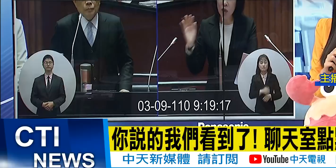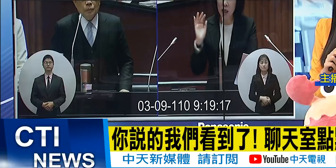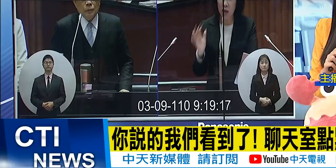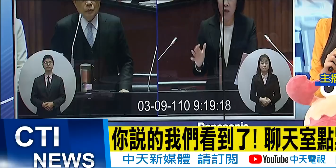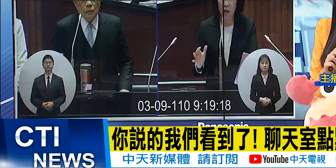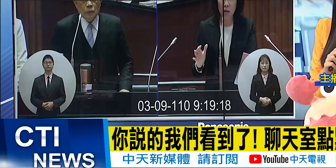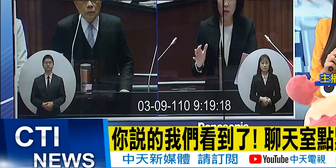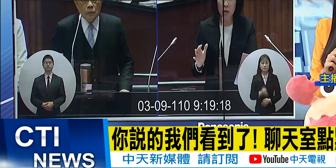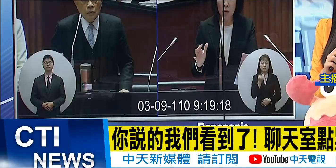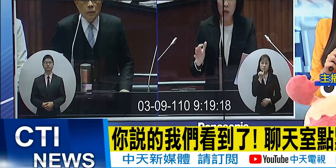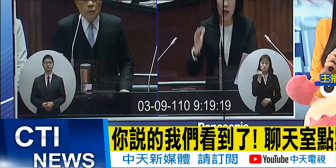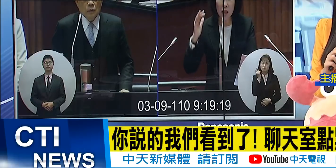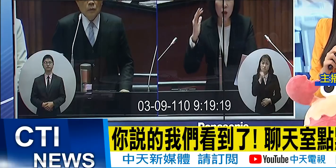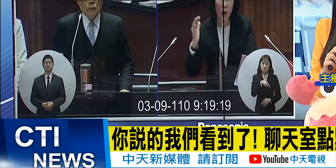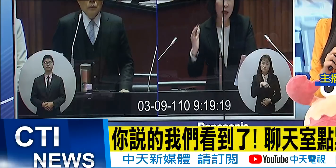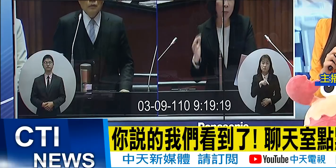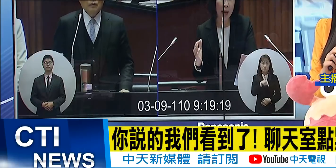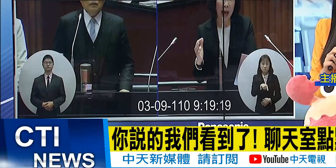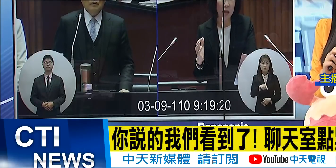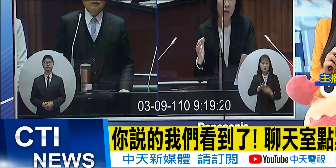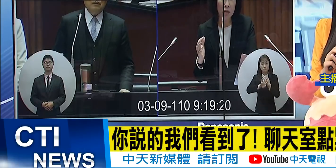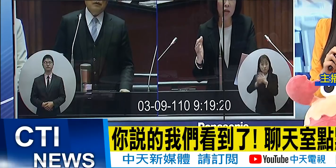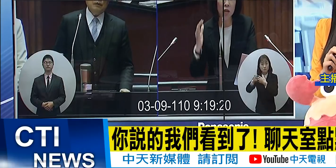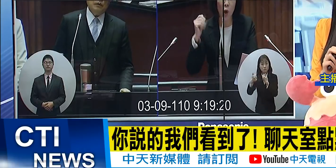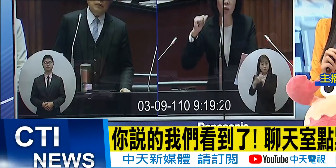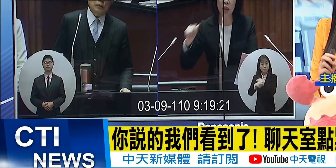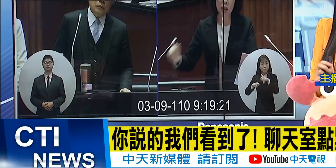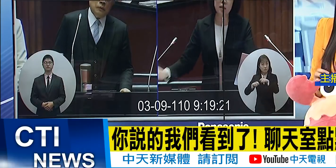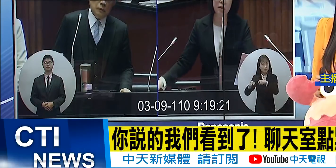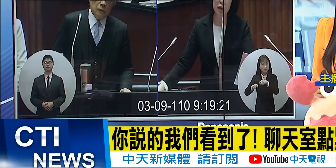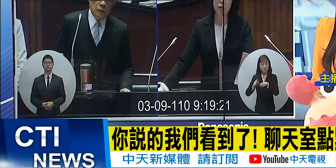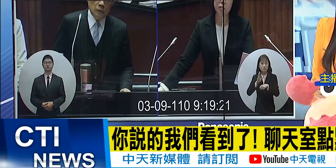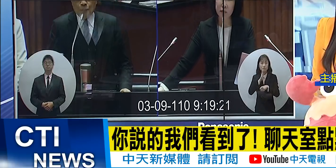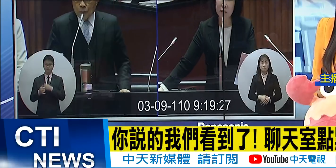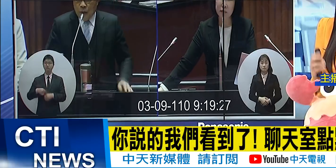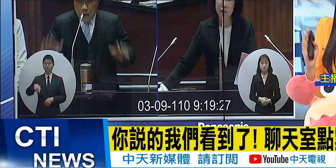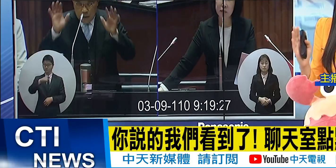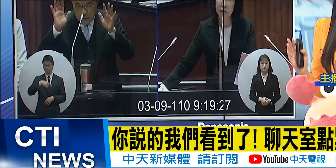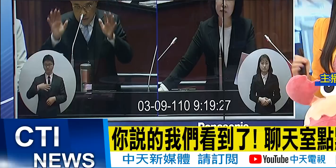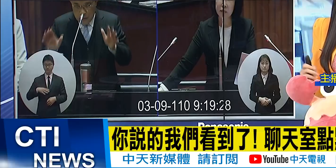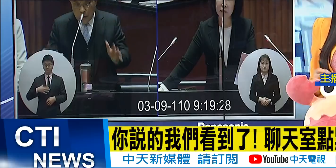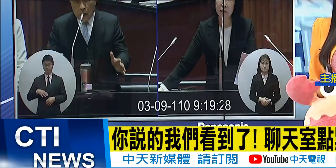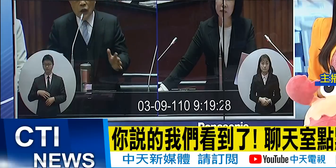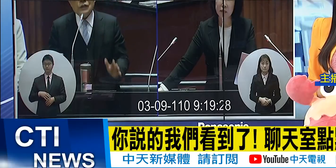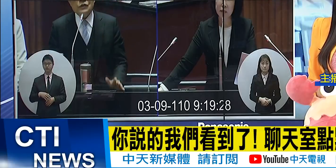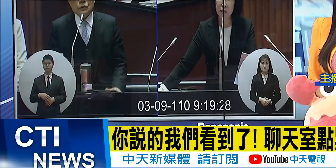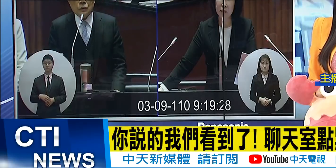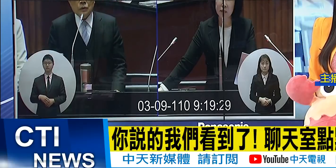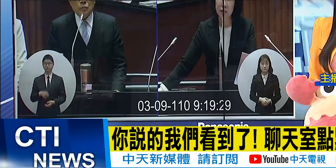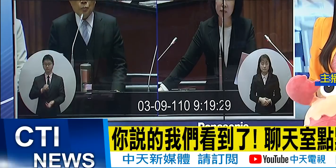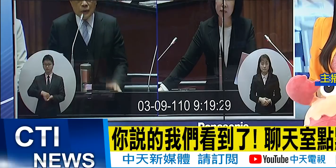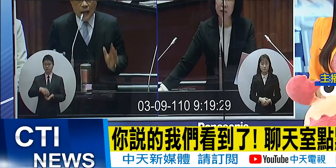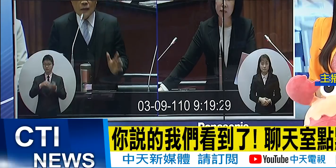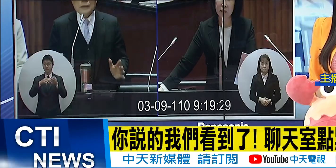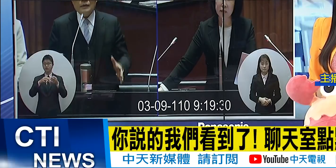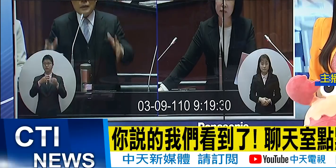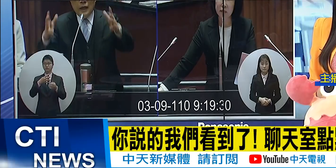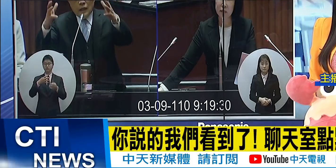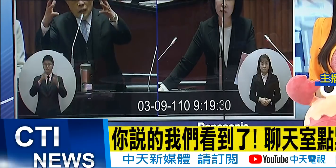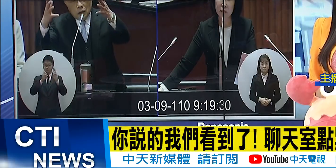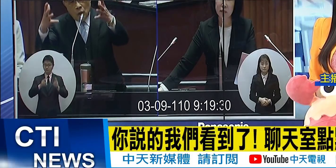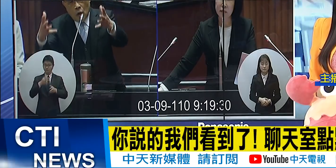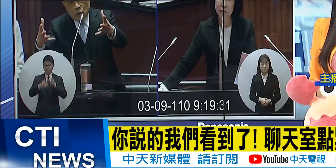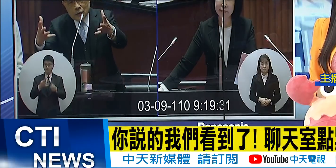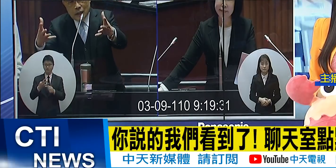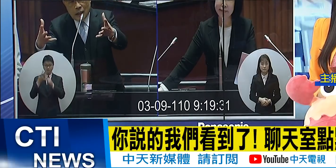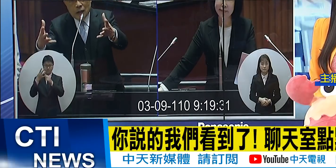另外还要来看的是，山鸡网友说，如果政府再不想办法来解决，台湾人民就要吃土了。